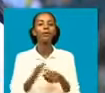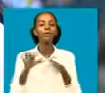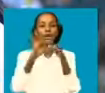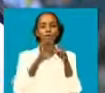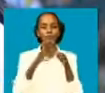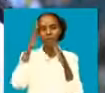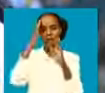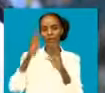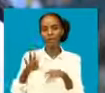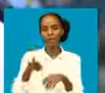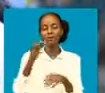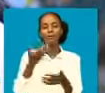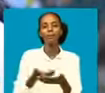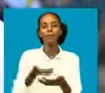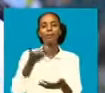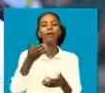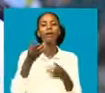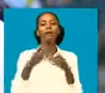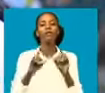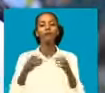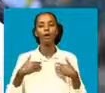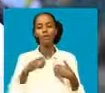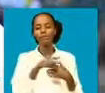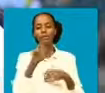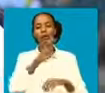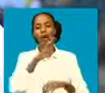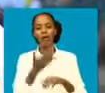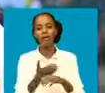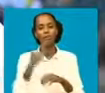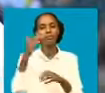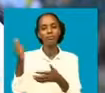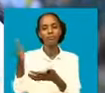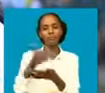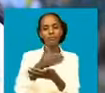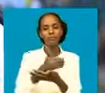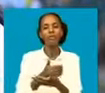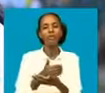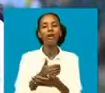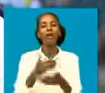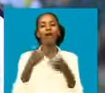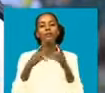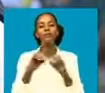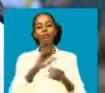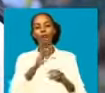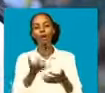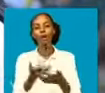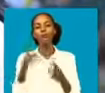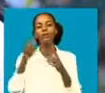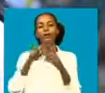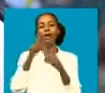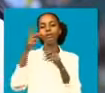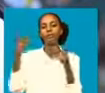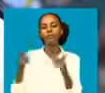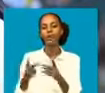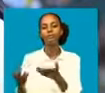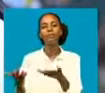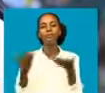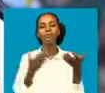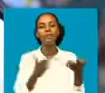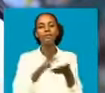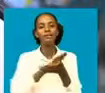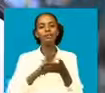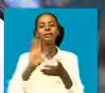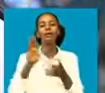እውቅና ያገኙ ካፒታል ያፈሩ አሉ። ይህንን ኃይል በማሰባሰብ ያፈሩትን ሀብት ወደ አንድ ቋት በማምጣት